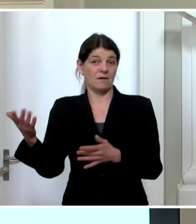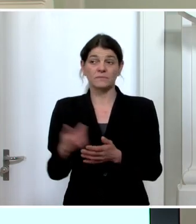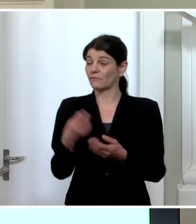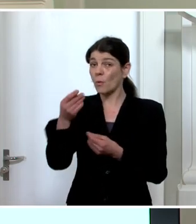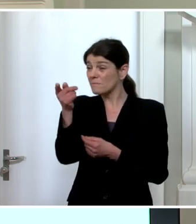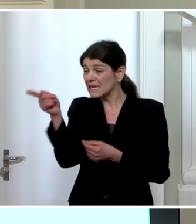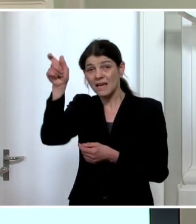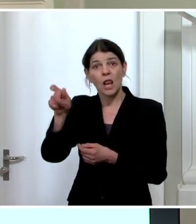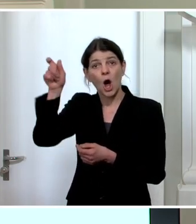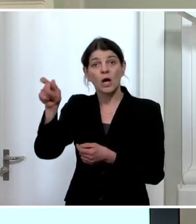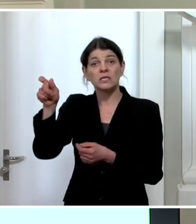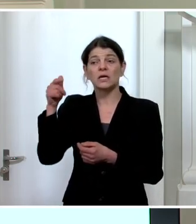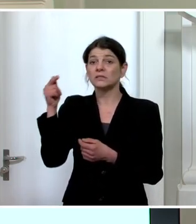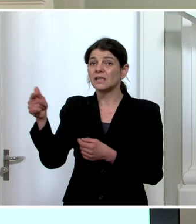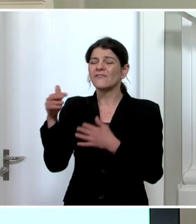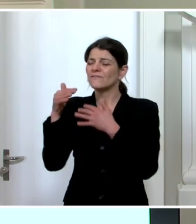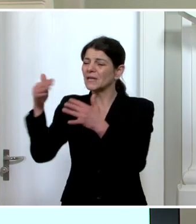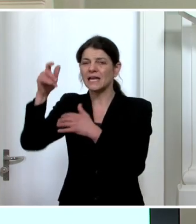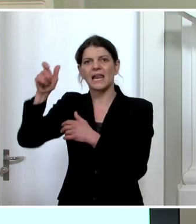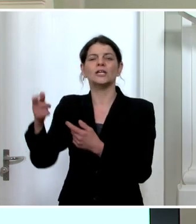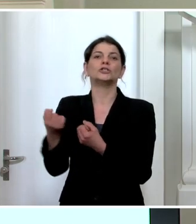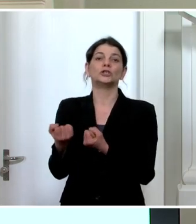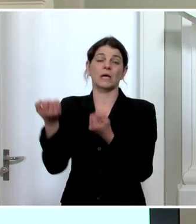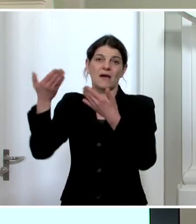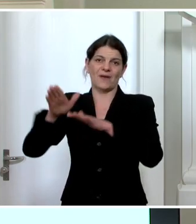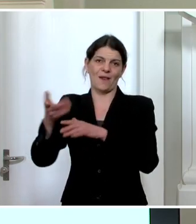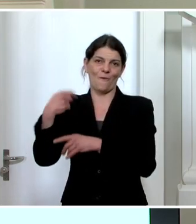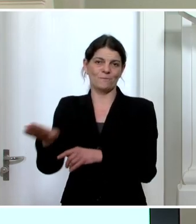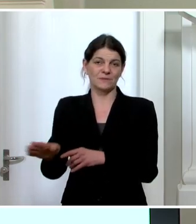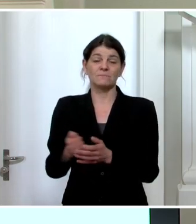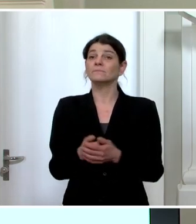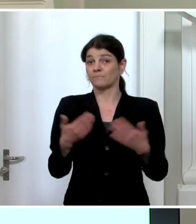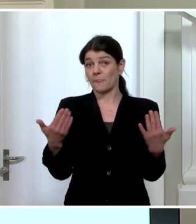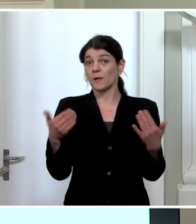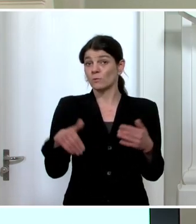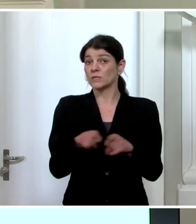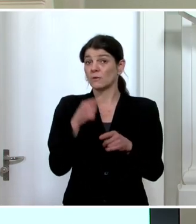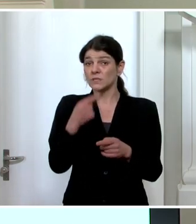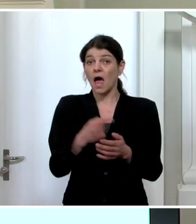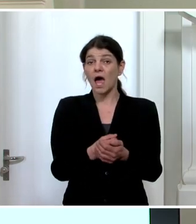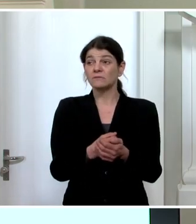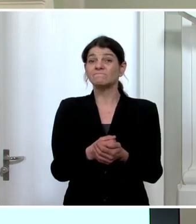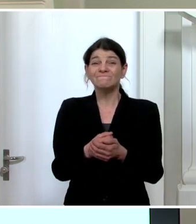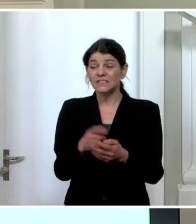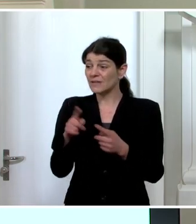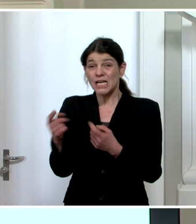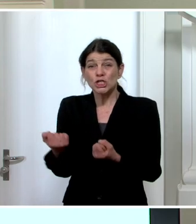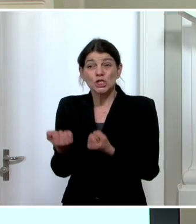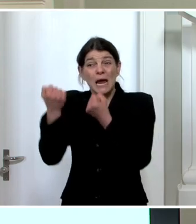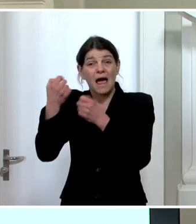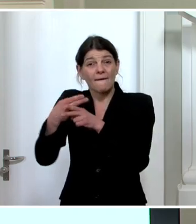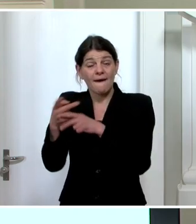dort überproportional viele schwere Fälle entwickeln. Und man muss es leider sagen, die Prognosen für die schweren